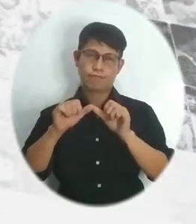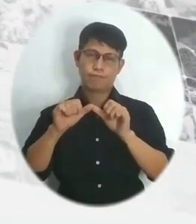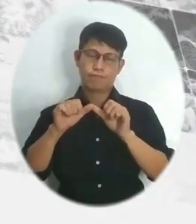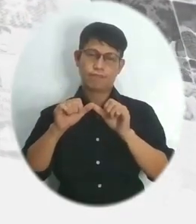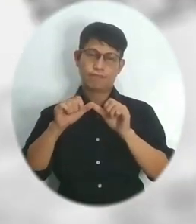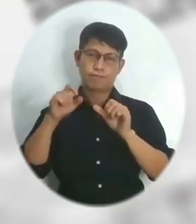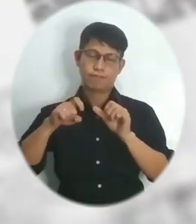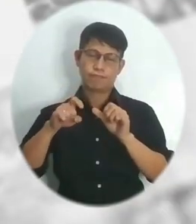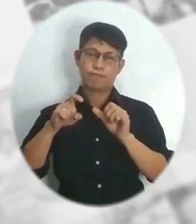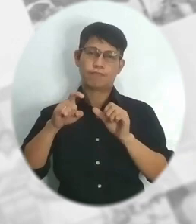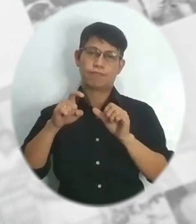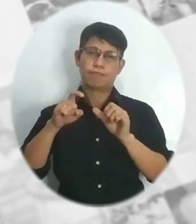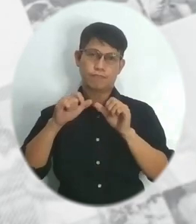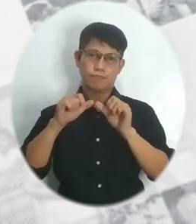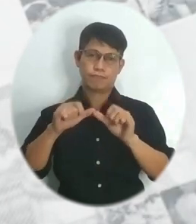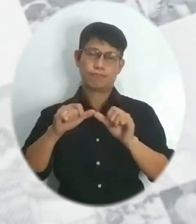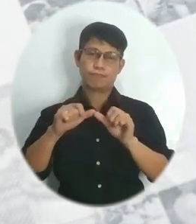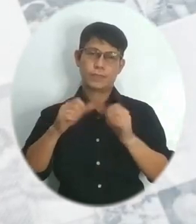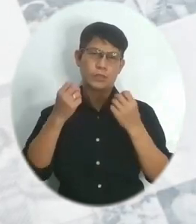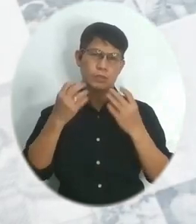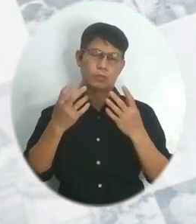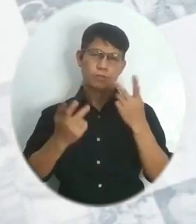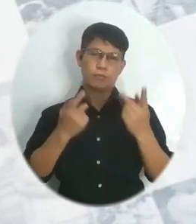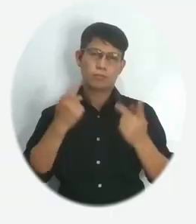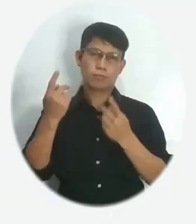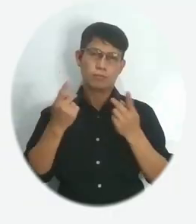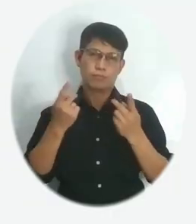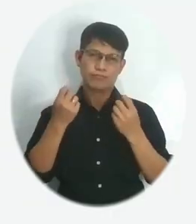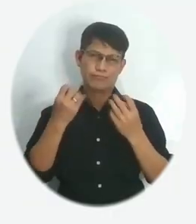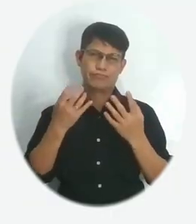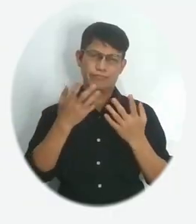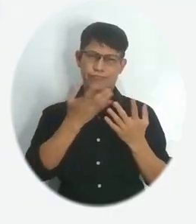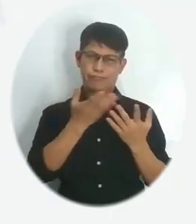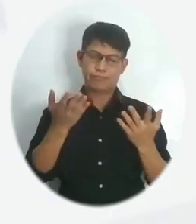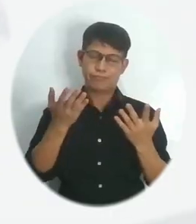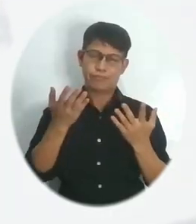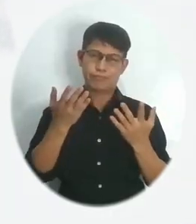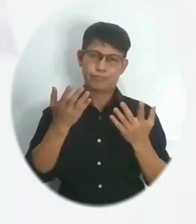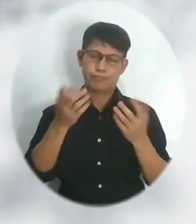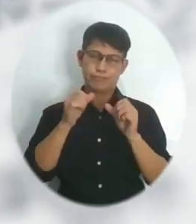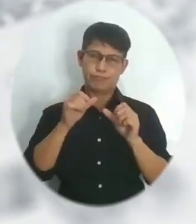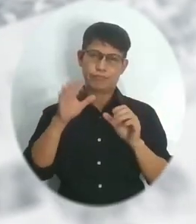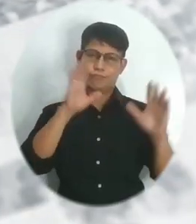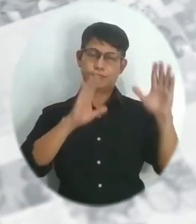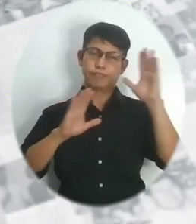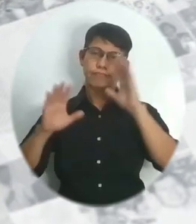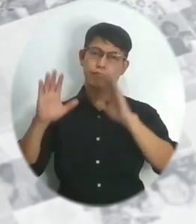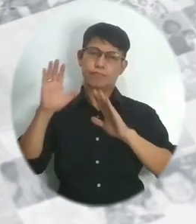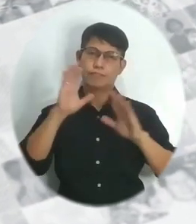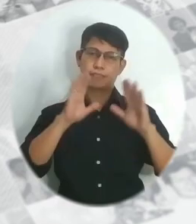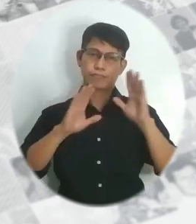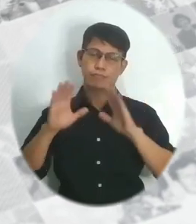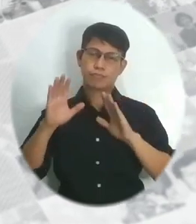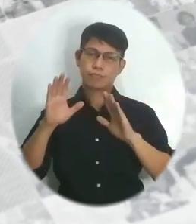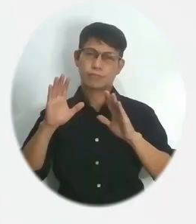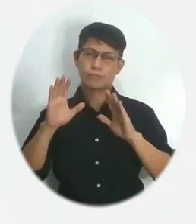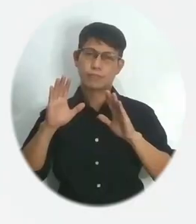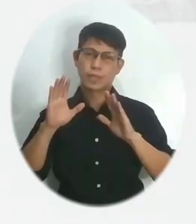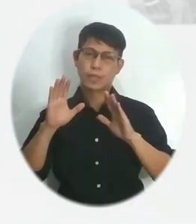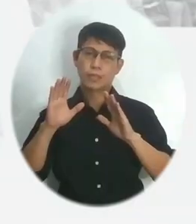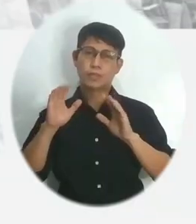Libo-libong mga pamilya pa ang sa kasalukuyan ay dumadaan sa mga pagsubok. Ito'y